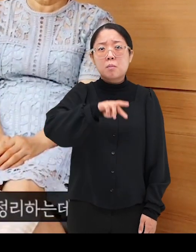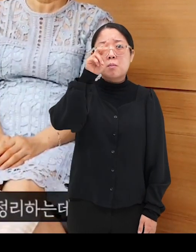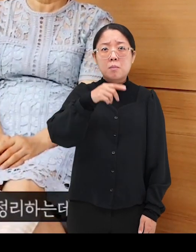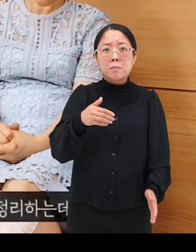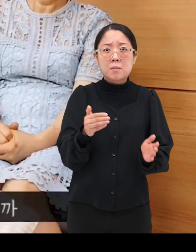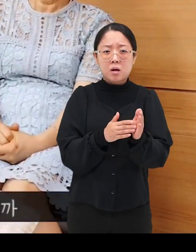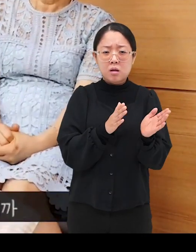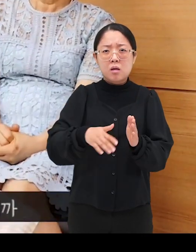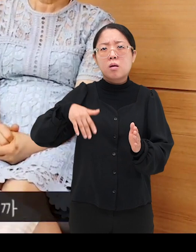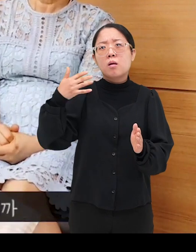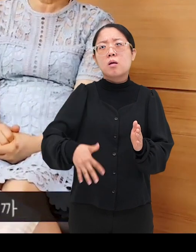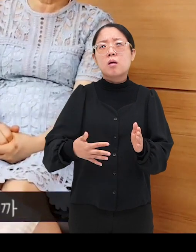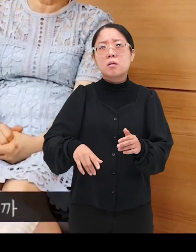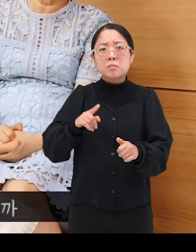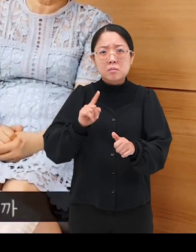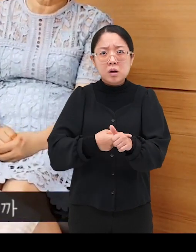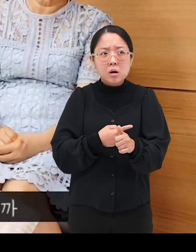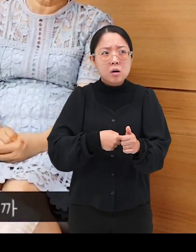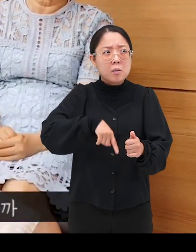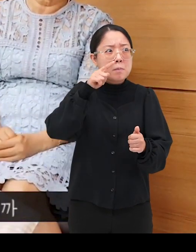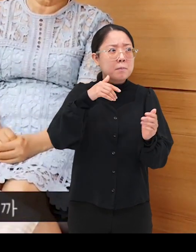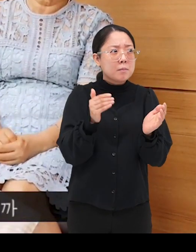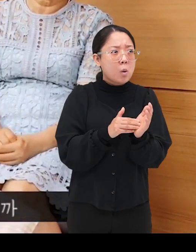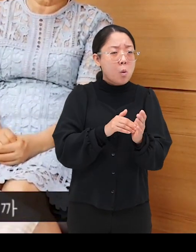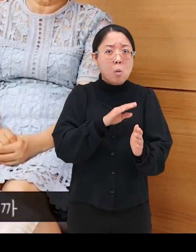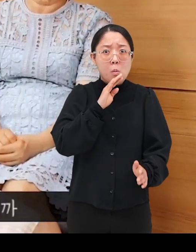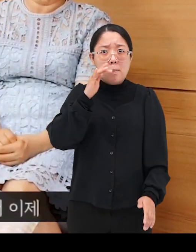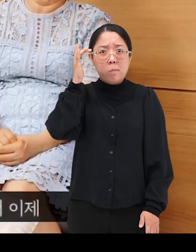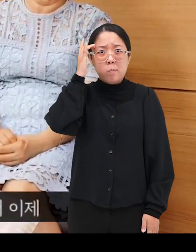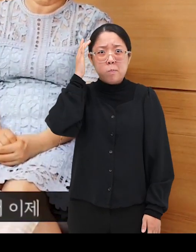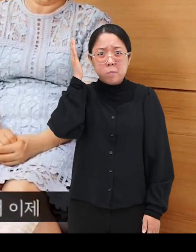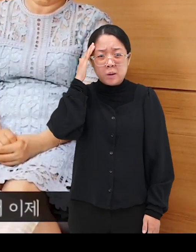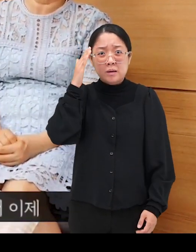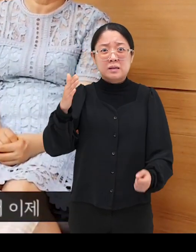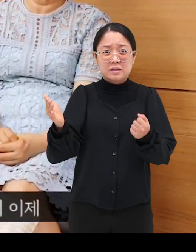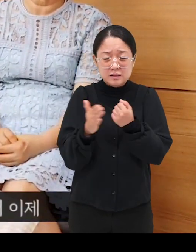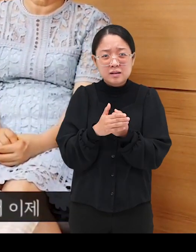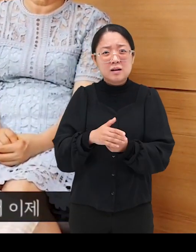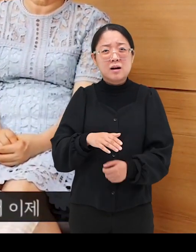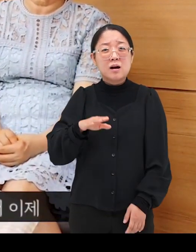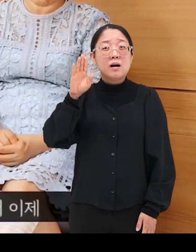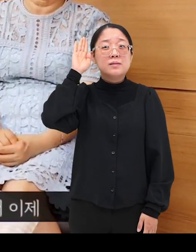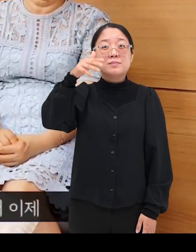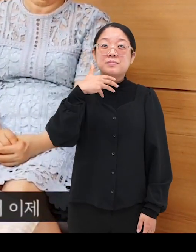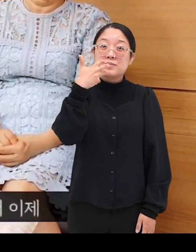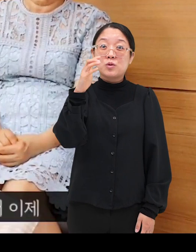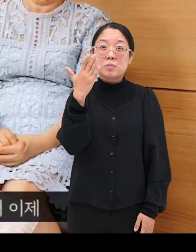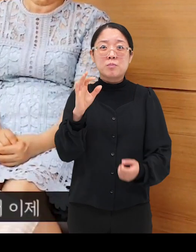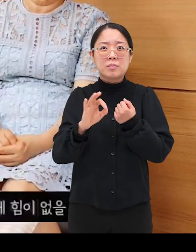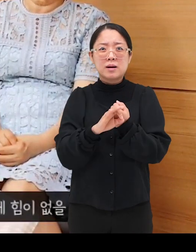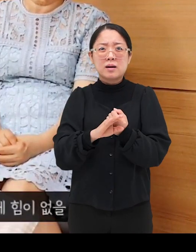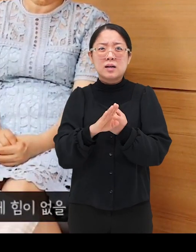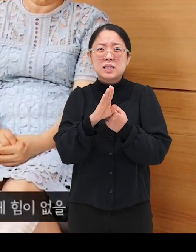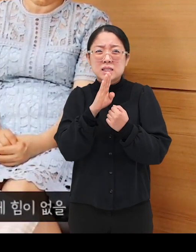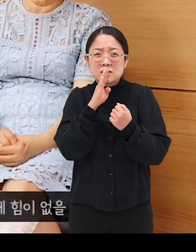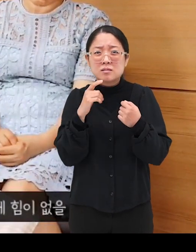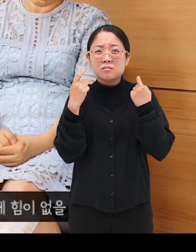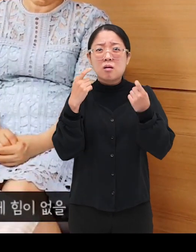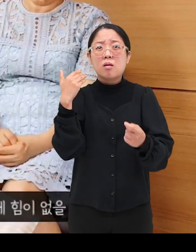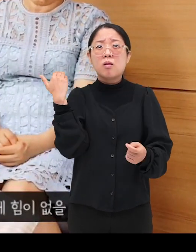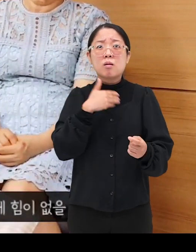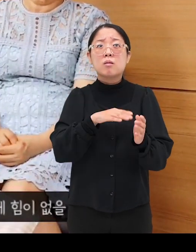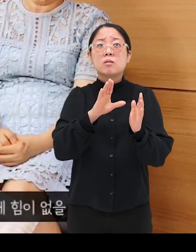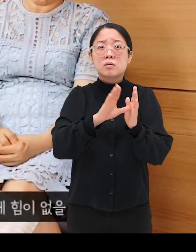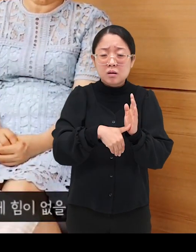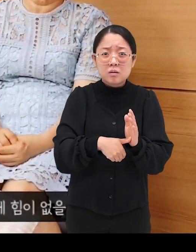정리하는데 그나마 그렇게라도 정리를 안 해놓으니까 어디를 갔다 왔는지도 기억도 못하고 그래서 이제 우리가 한